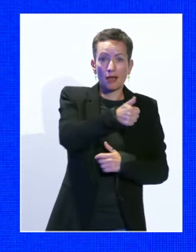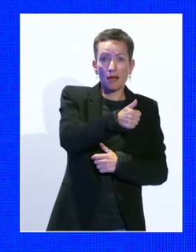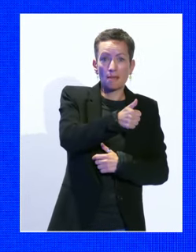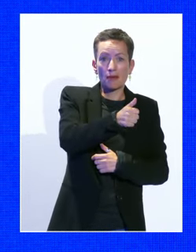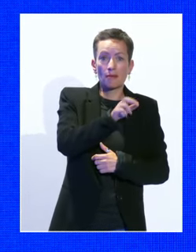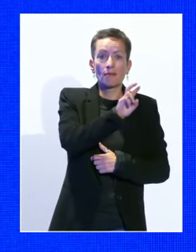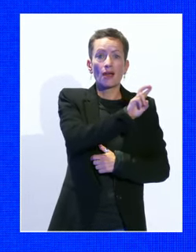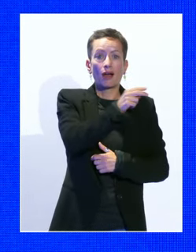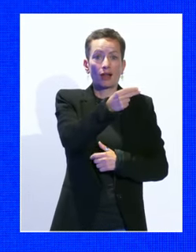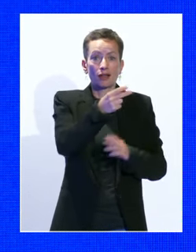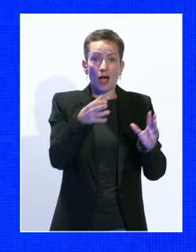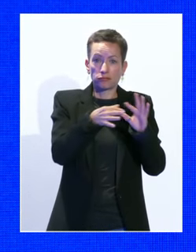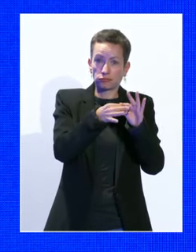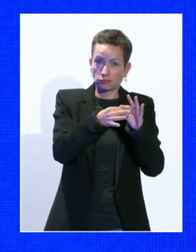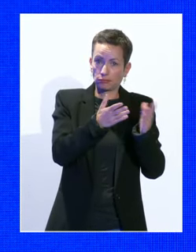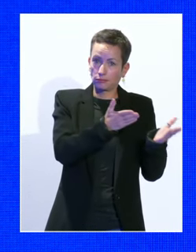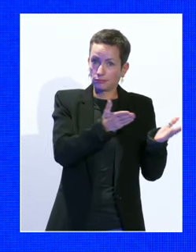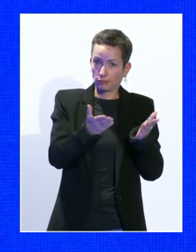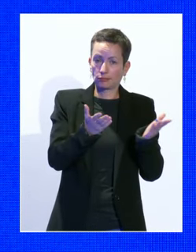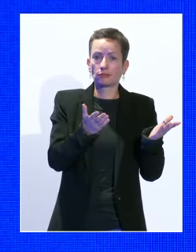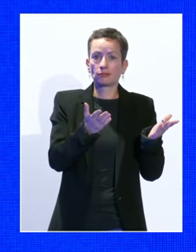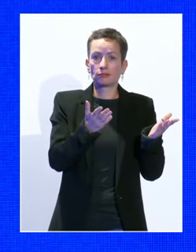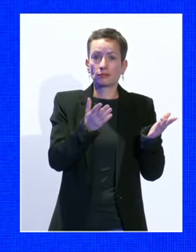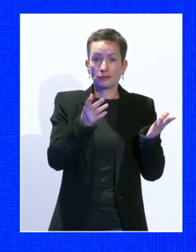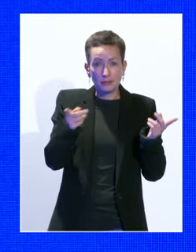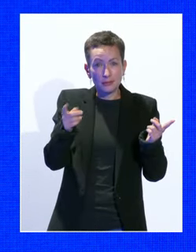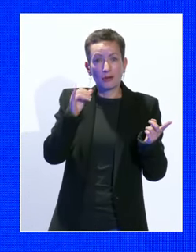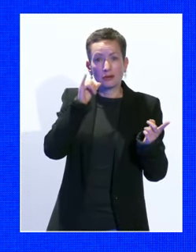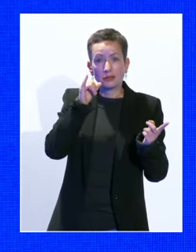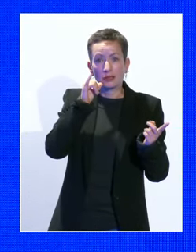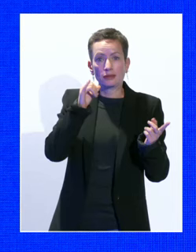du Rassemblement national en Italie.